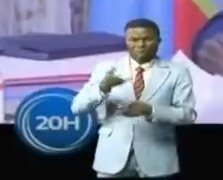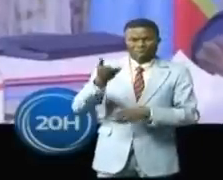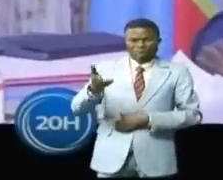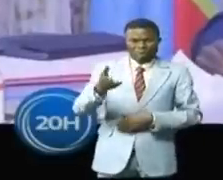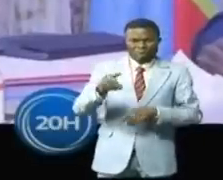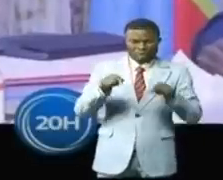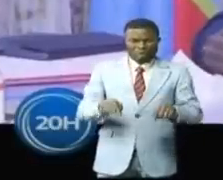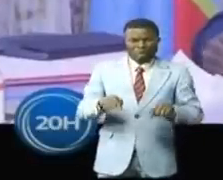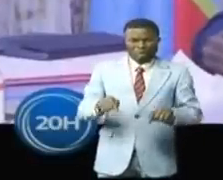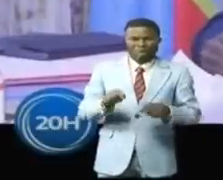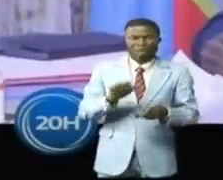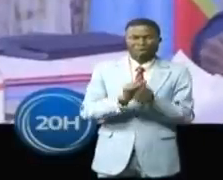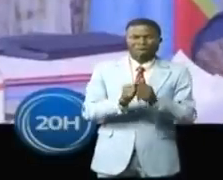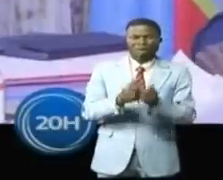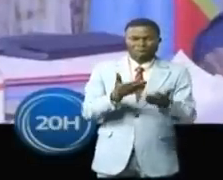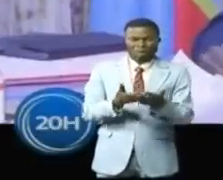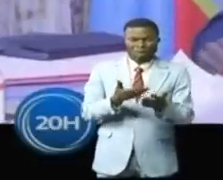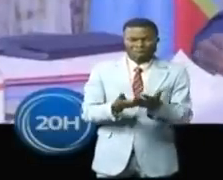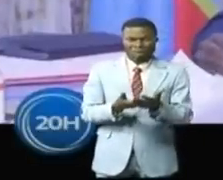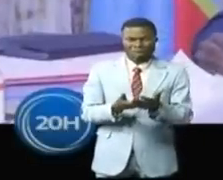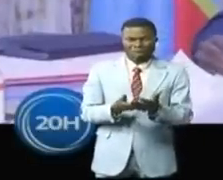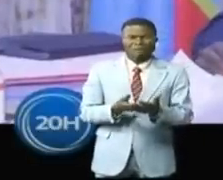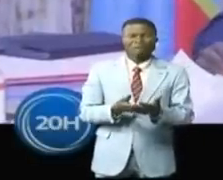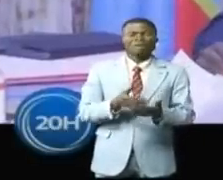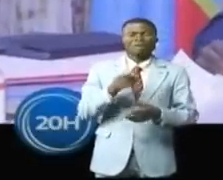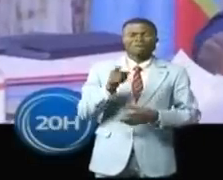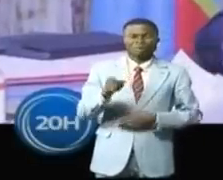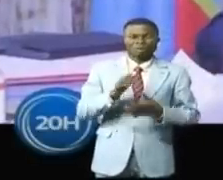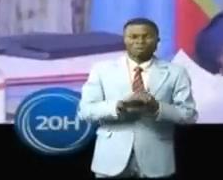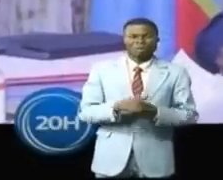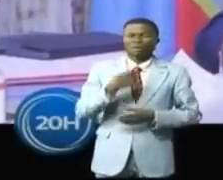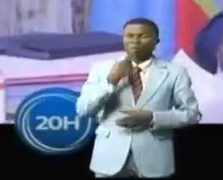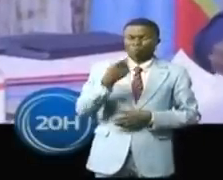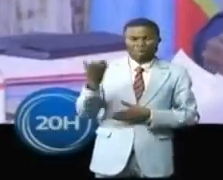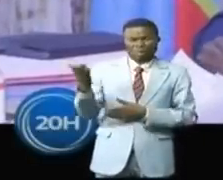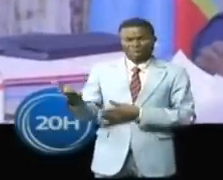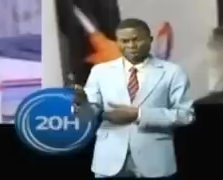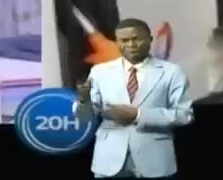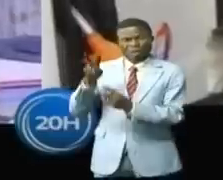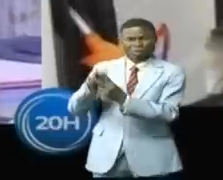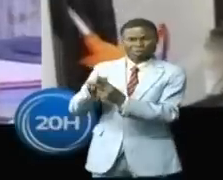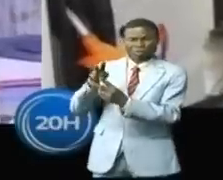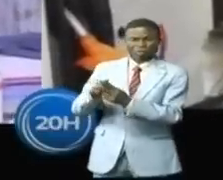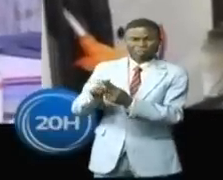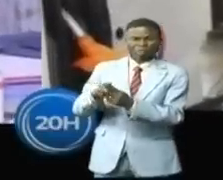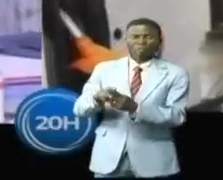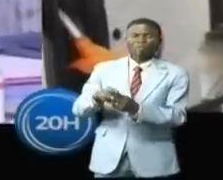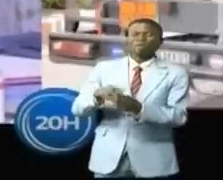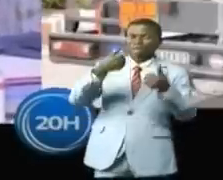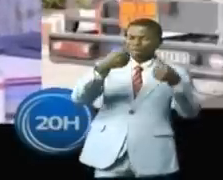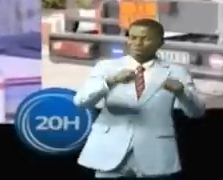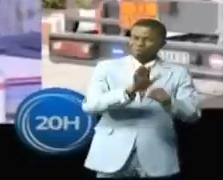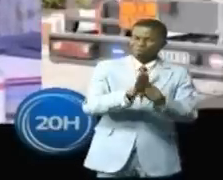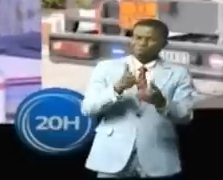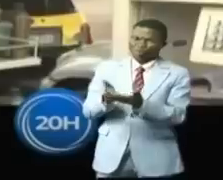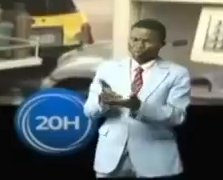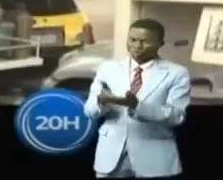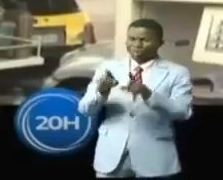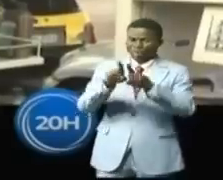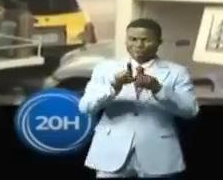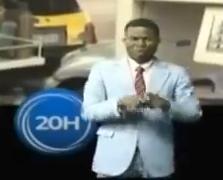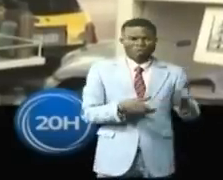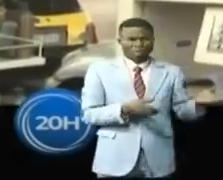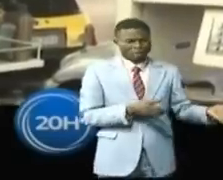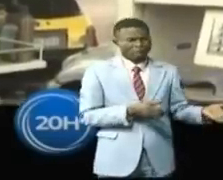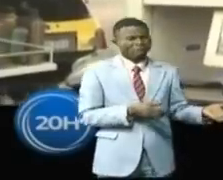jour chiffrés à plusieurs millions de dollars. Et ceci pour d'une part garantir l'approvisionnement du pays en produits pétroliers